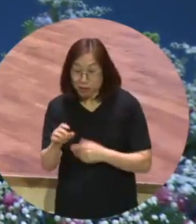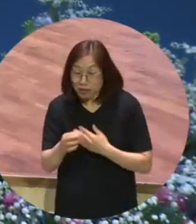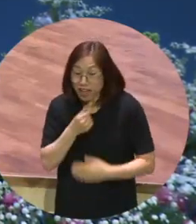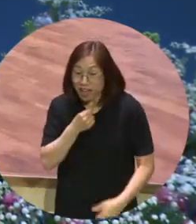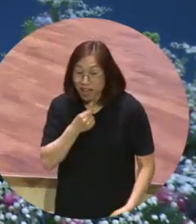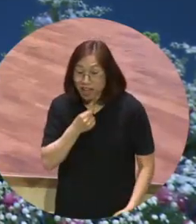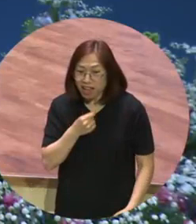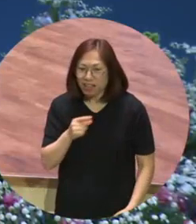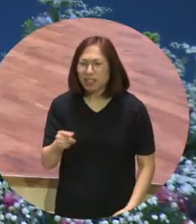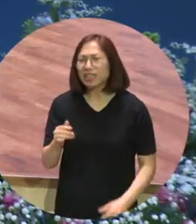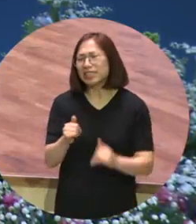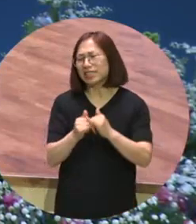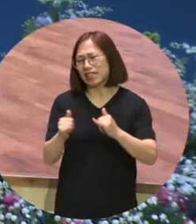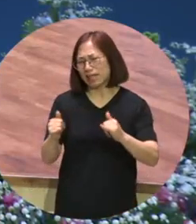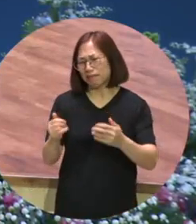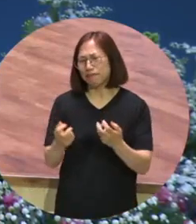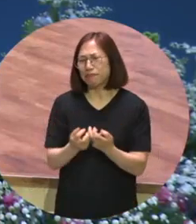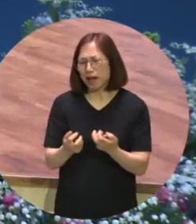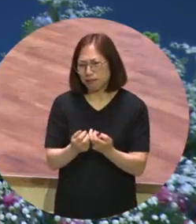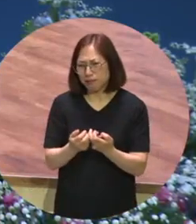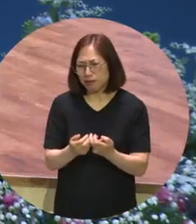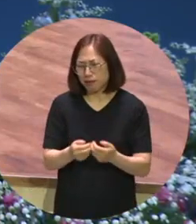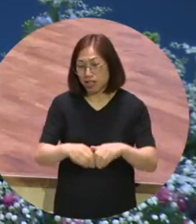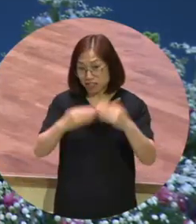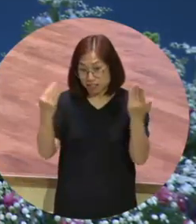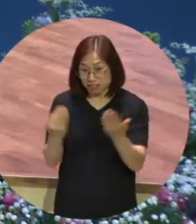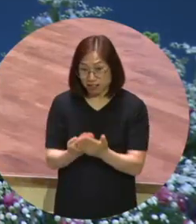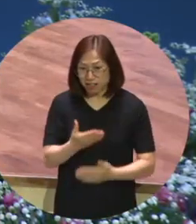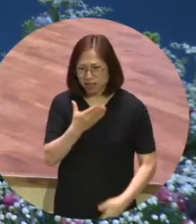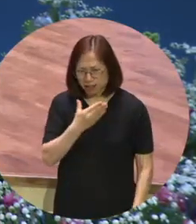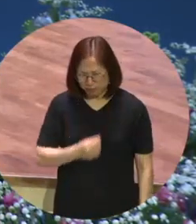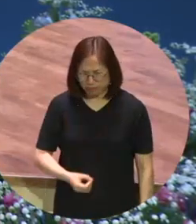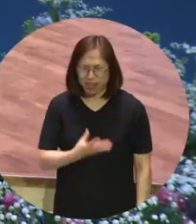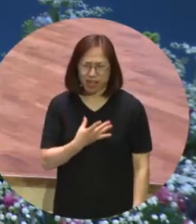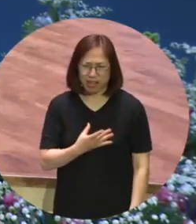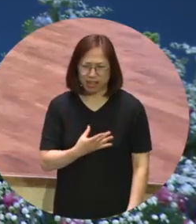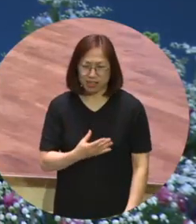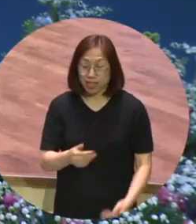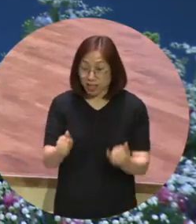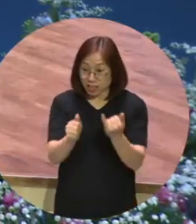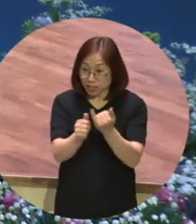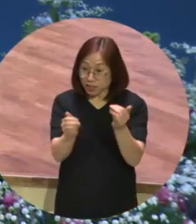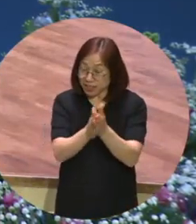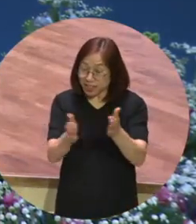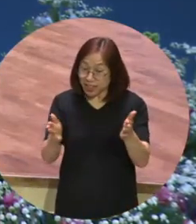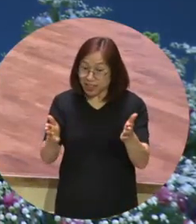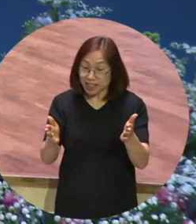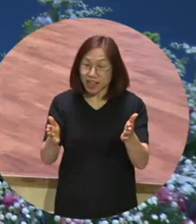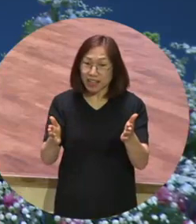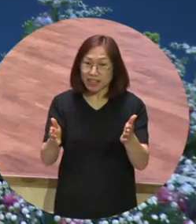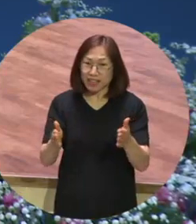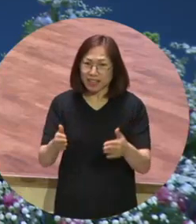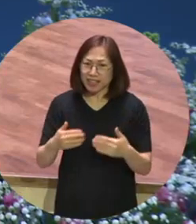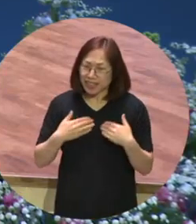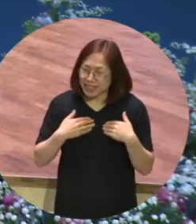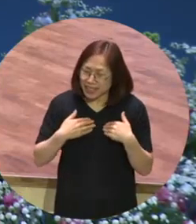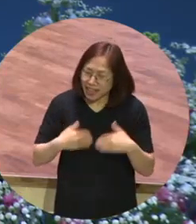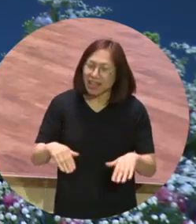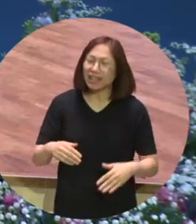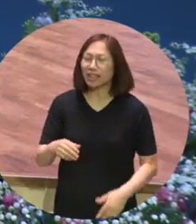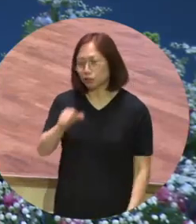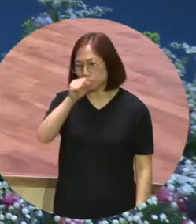그 인본주의입니다. 그 절대로 행복하지 않아요. 결혼 시작할 때는요 미약하는 게죠.